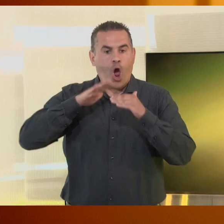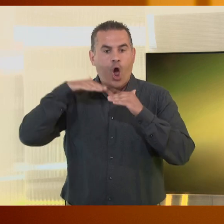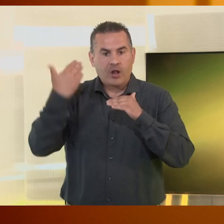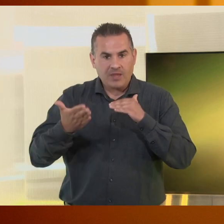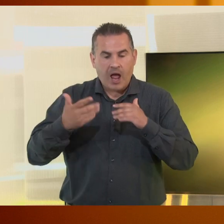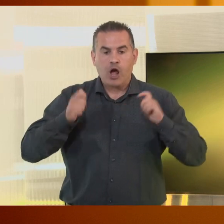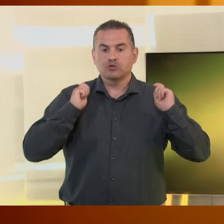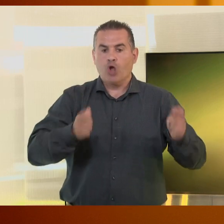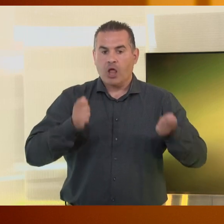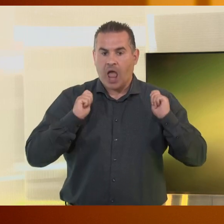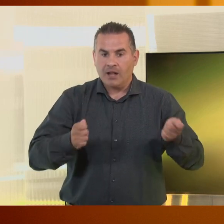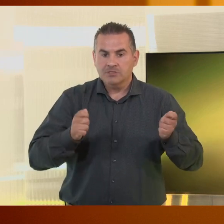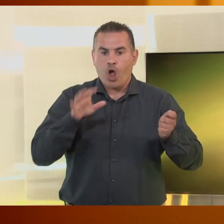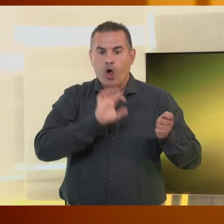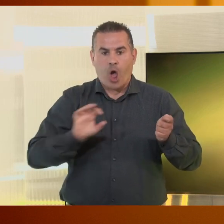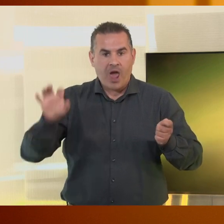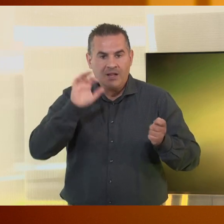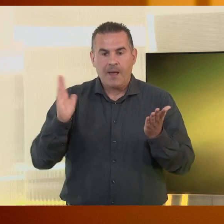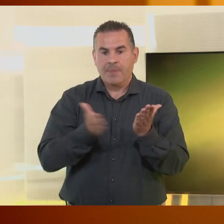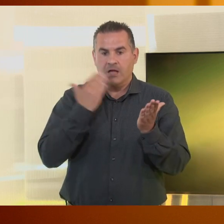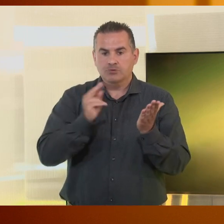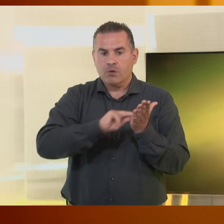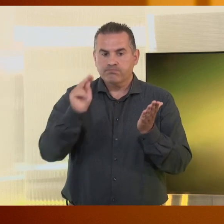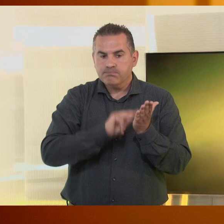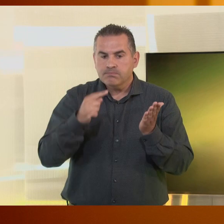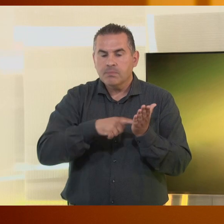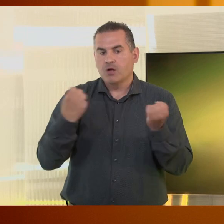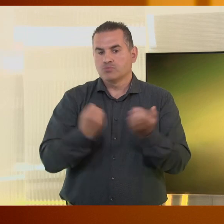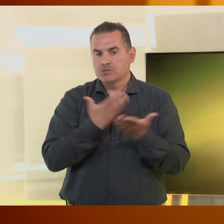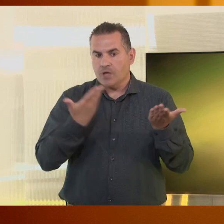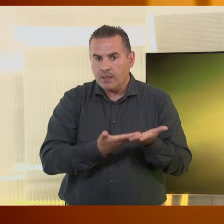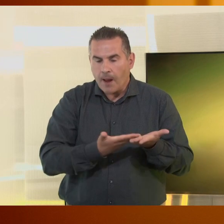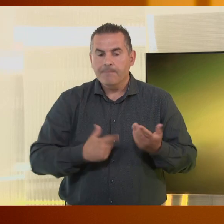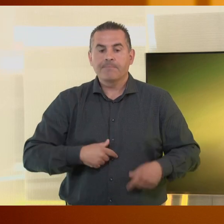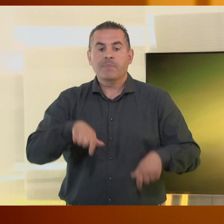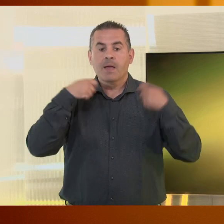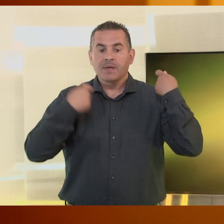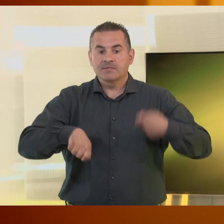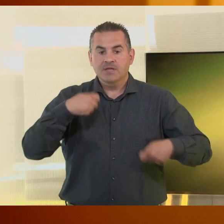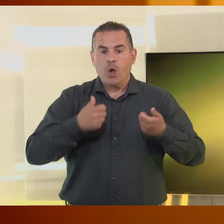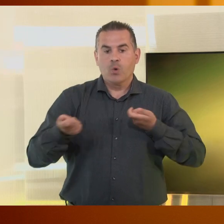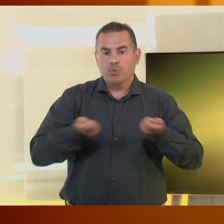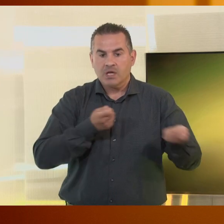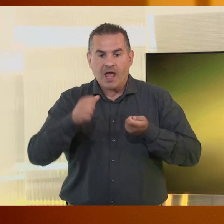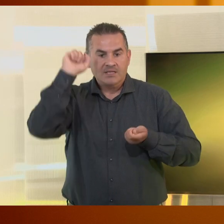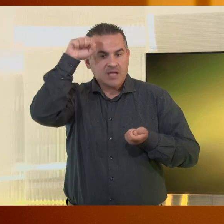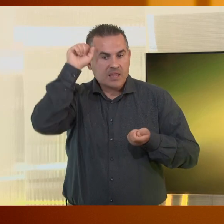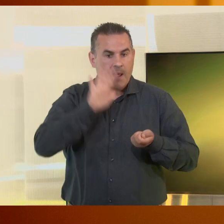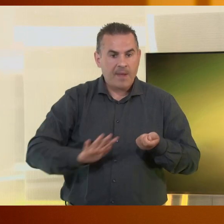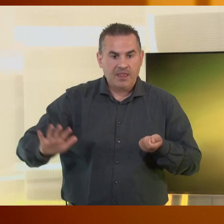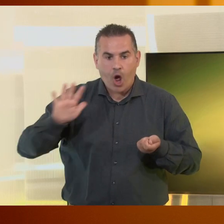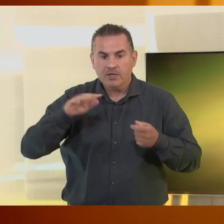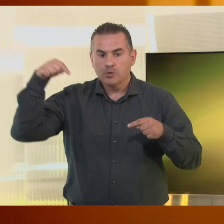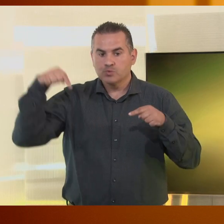Una vicenda che ha riempito per oltre un anno le pagine dei quotidiani locali e ha diviso i vertici di Confcommercio e Federalberghi. Una vicenda che ci porta a